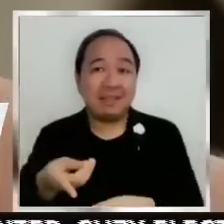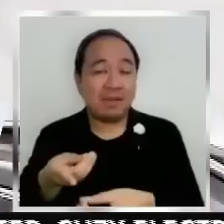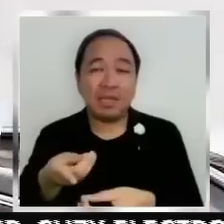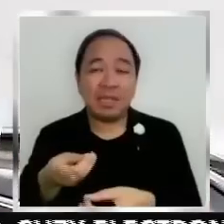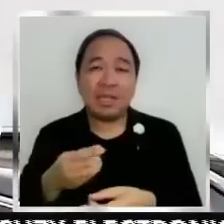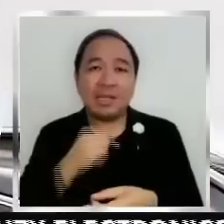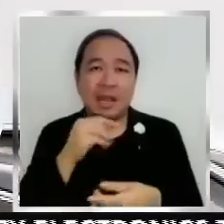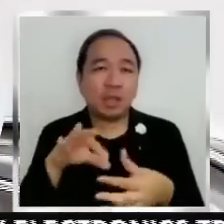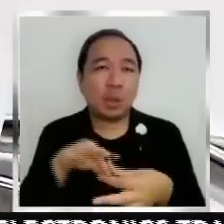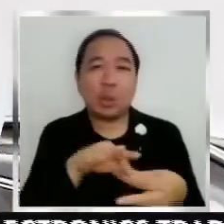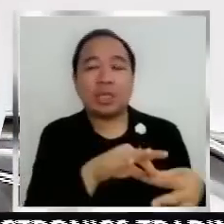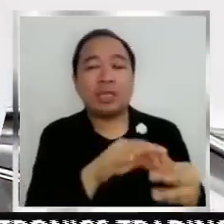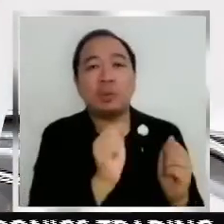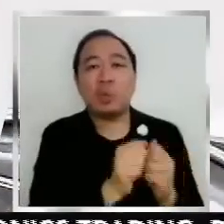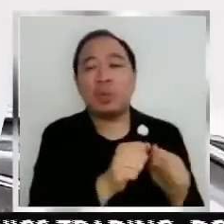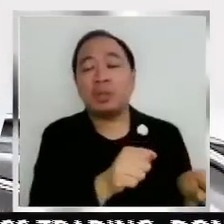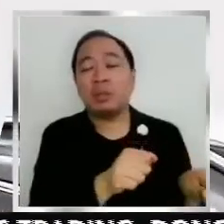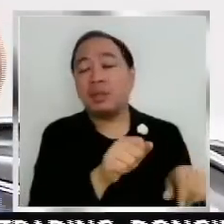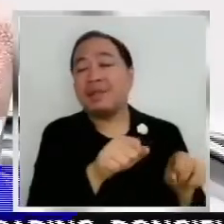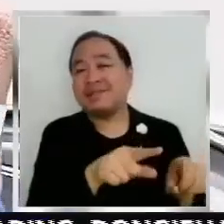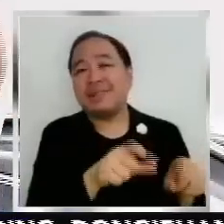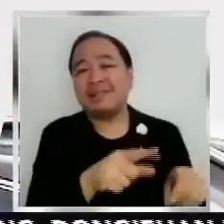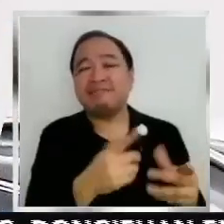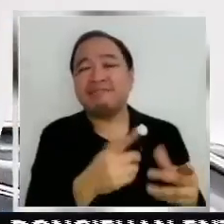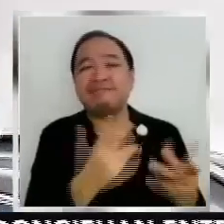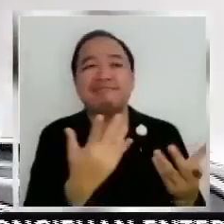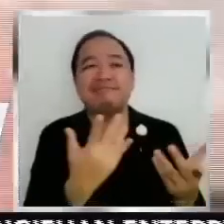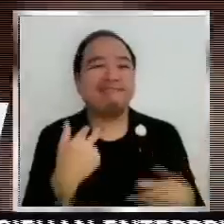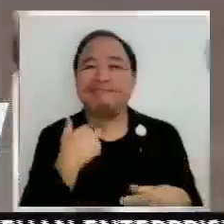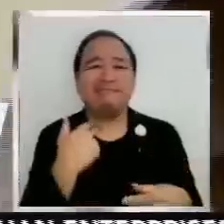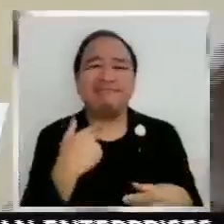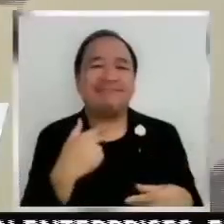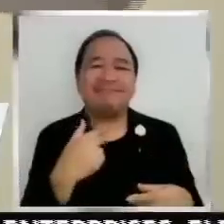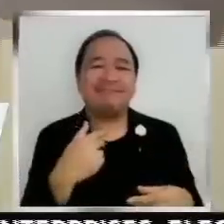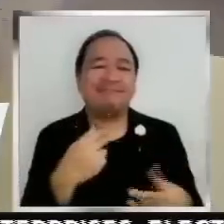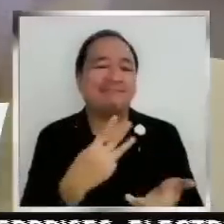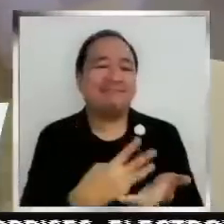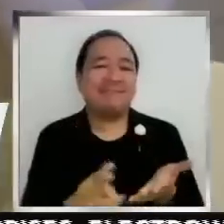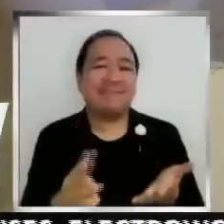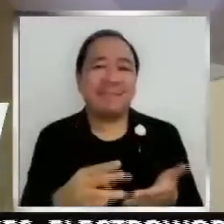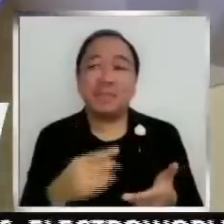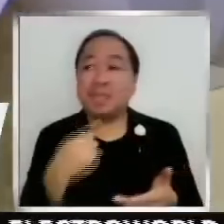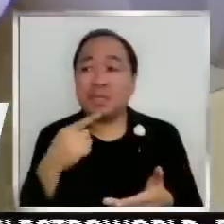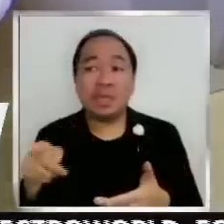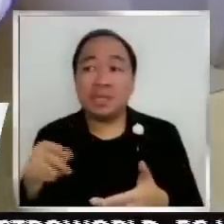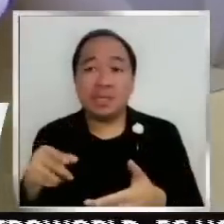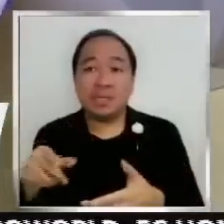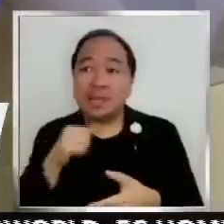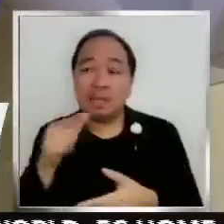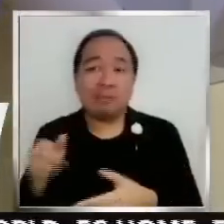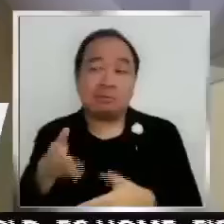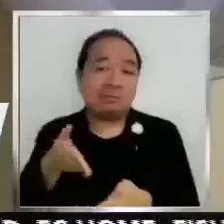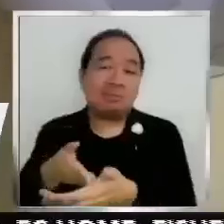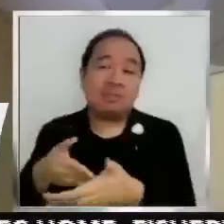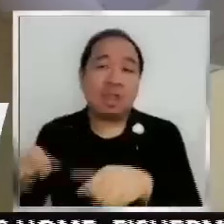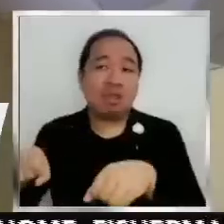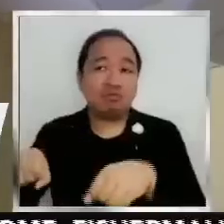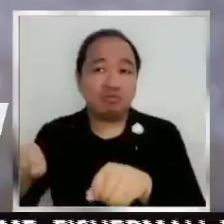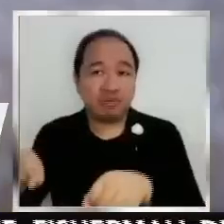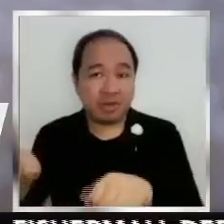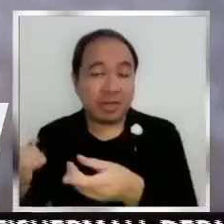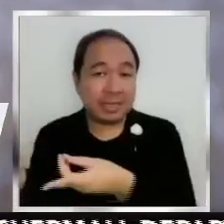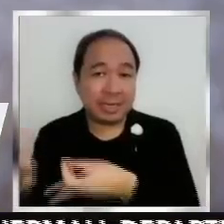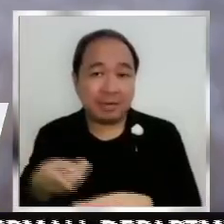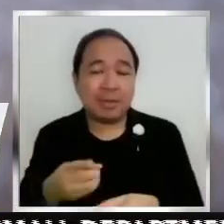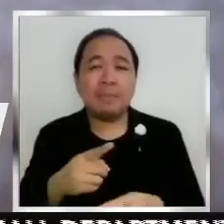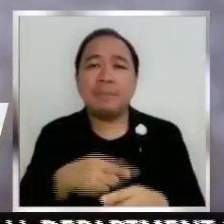wala rin itong magagawa. Payo nila, imbes sa rider, pwede magreklamo at ibalik ang produkto sa online selling platform